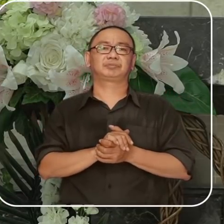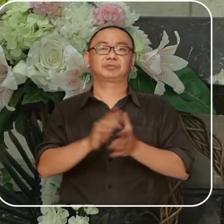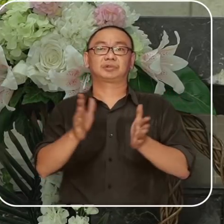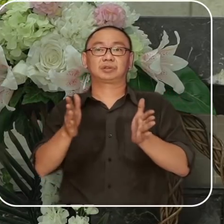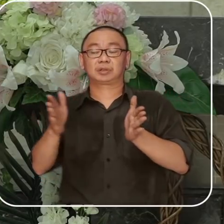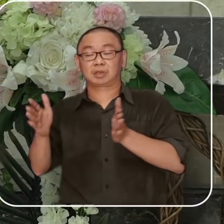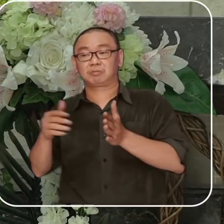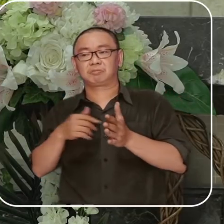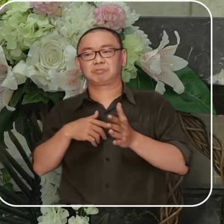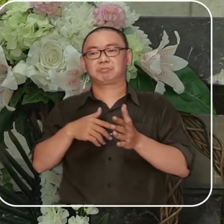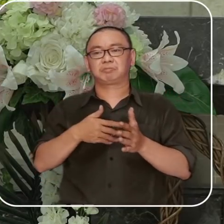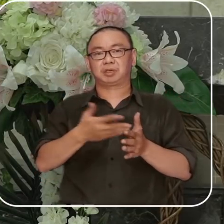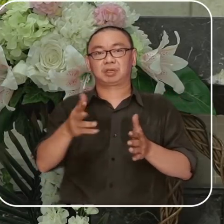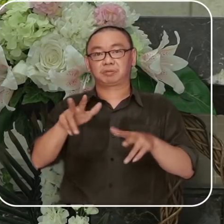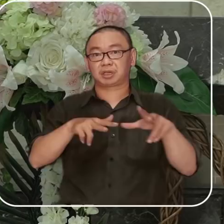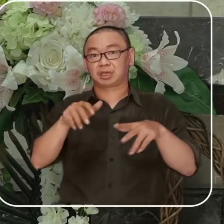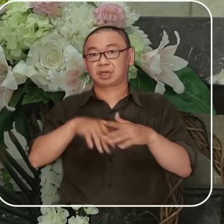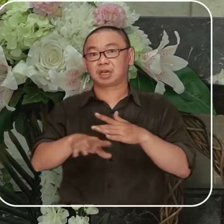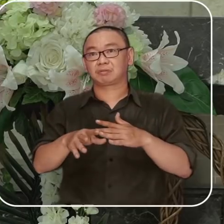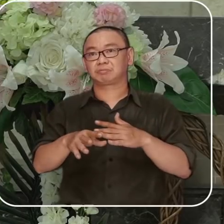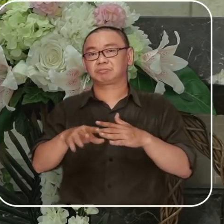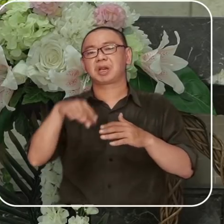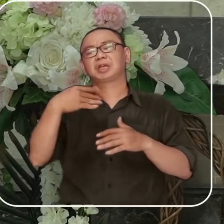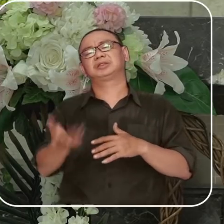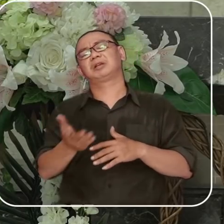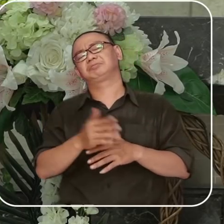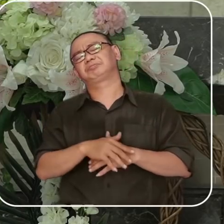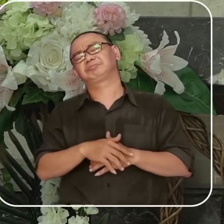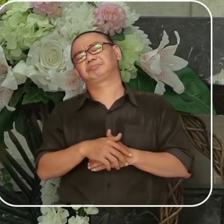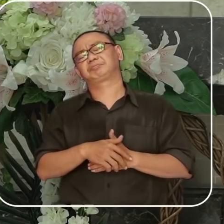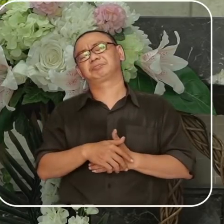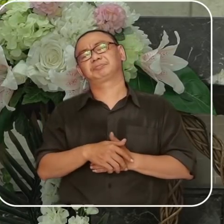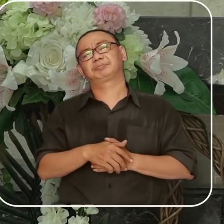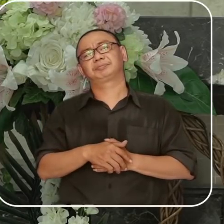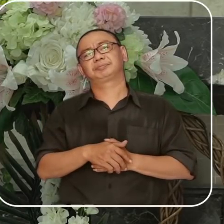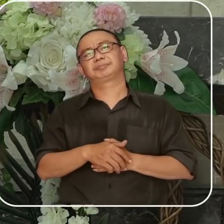sehingga mereka berjalan di dalam kebinasaan.